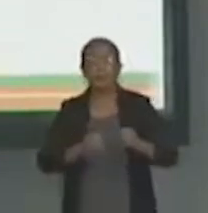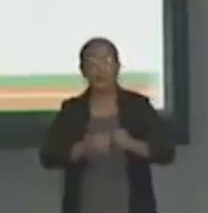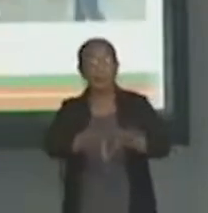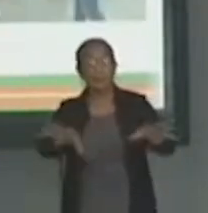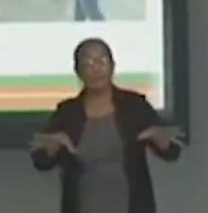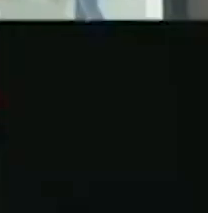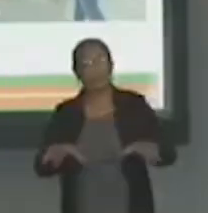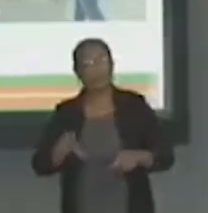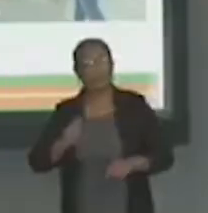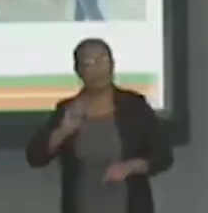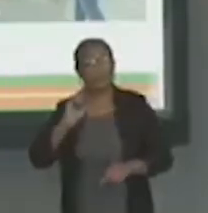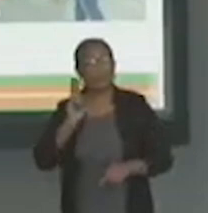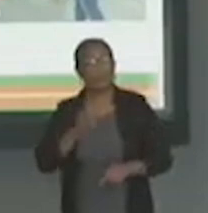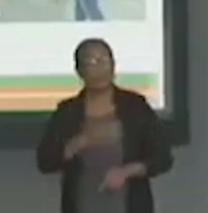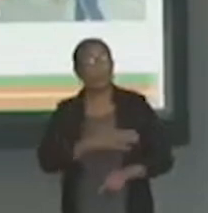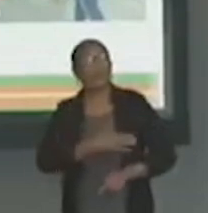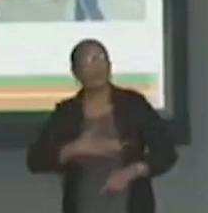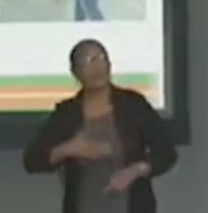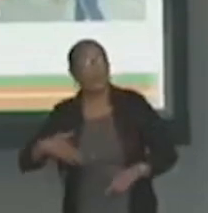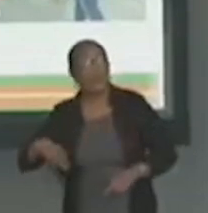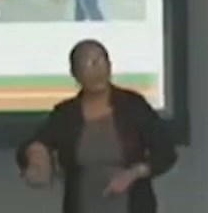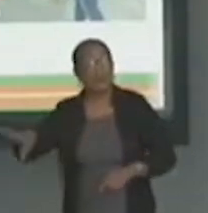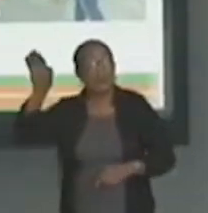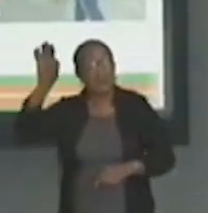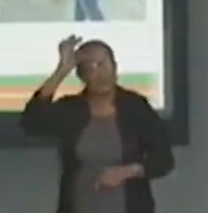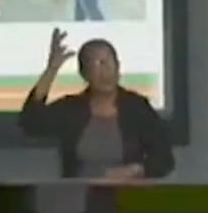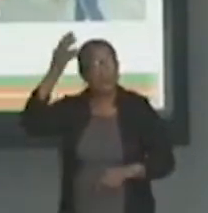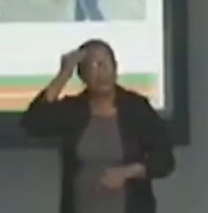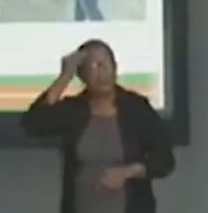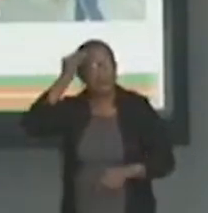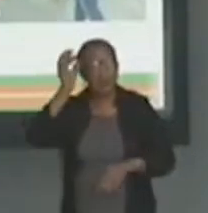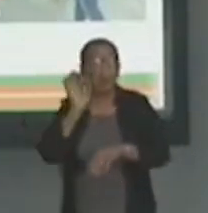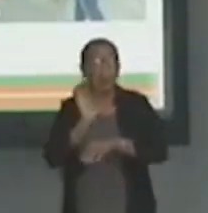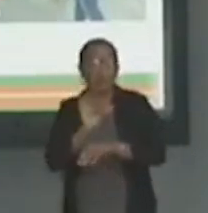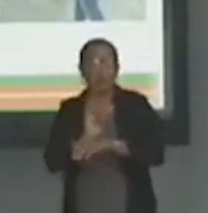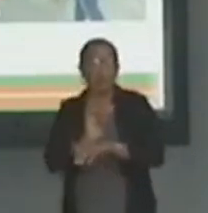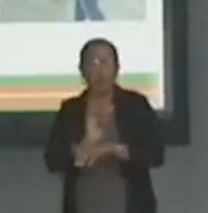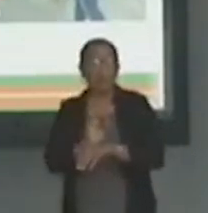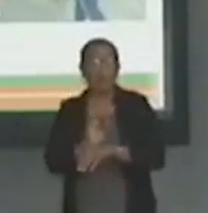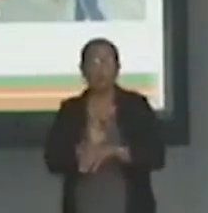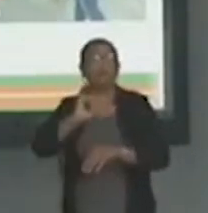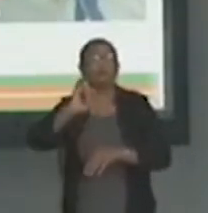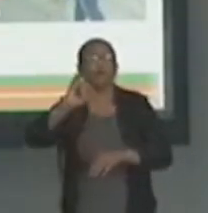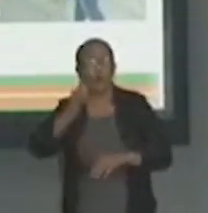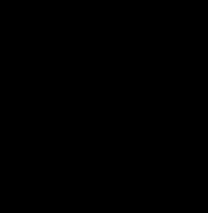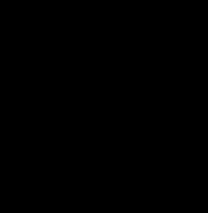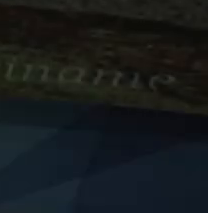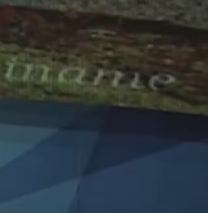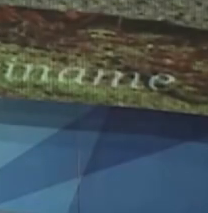Maar behalve een leven lang leren, zijn er onderwijsvernieuwingen die dat leven lang leren helpen sturen.